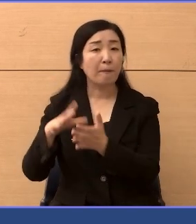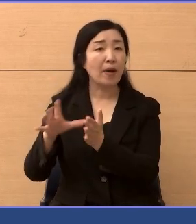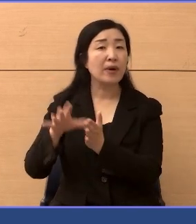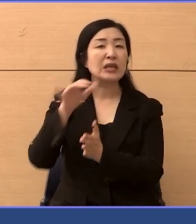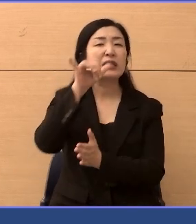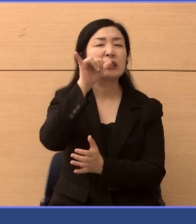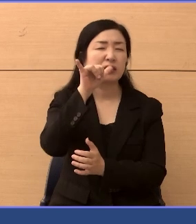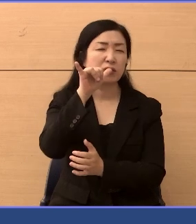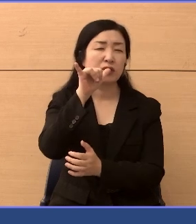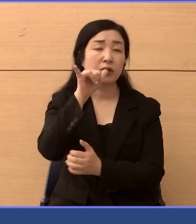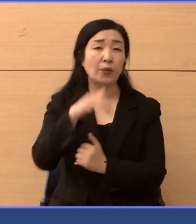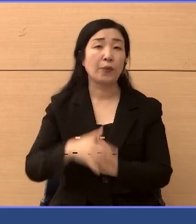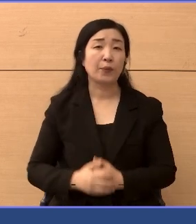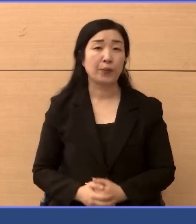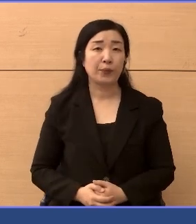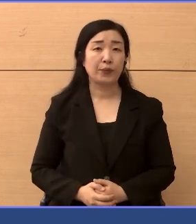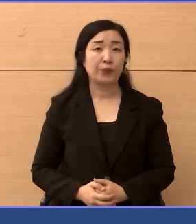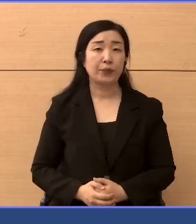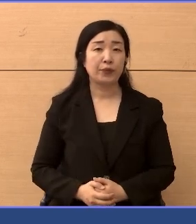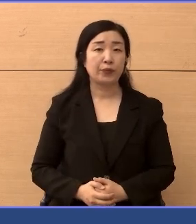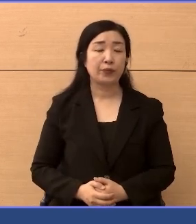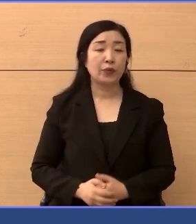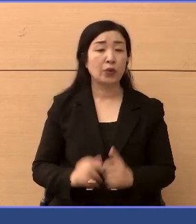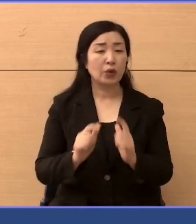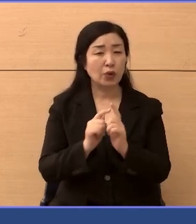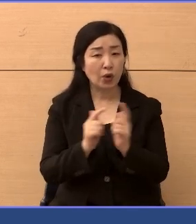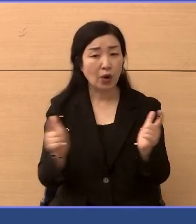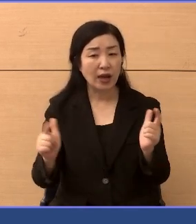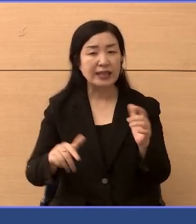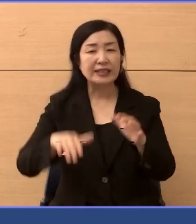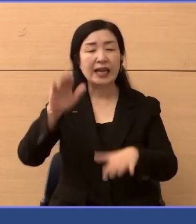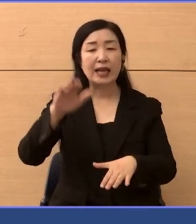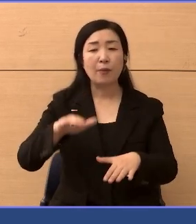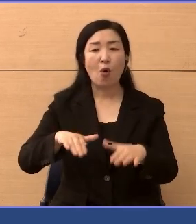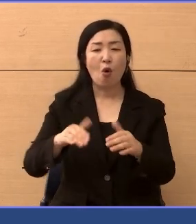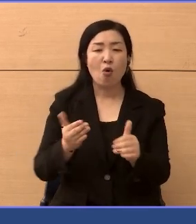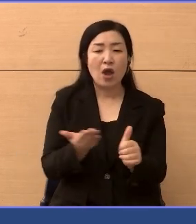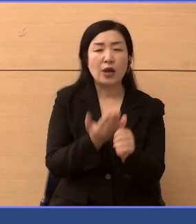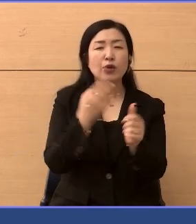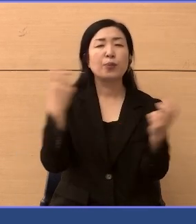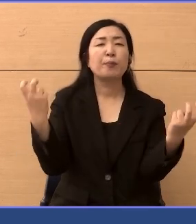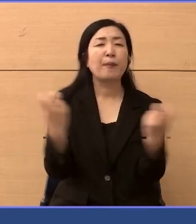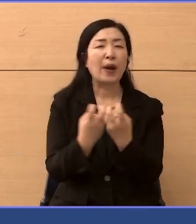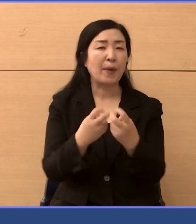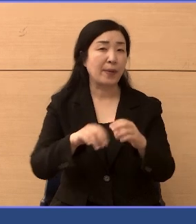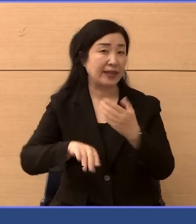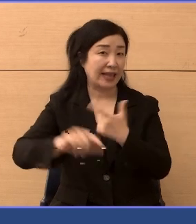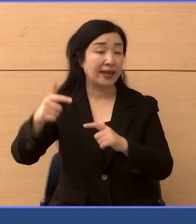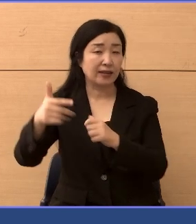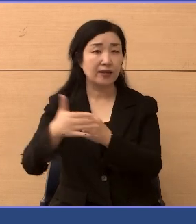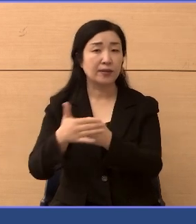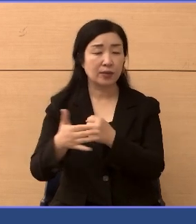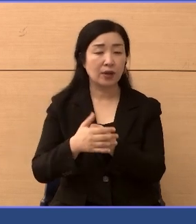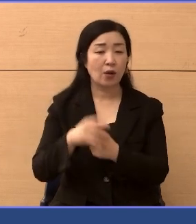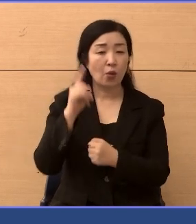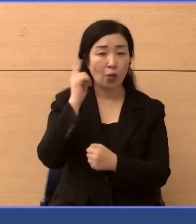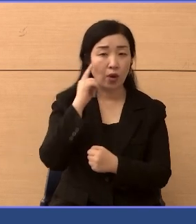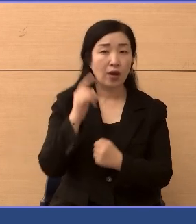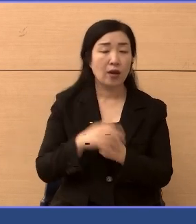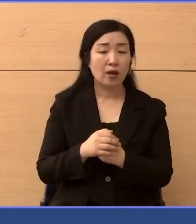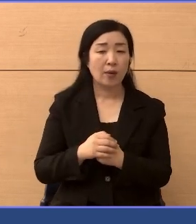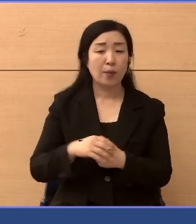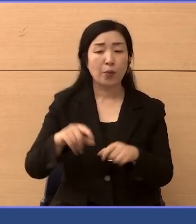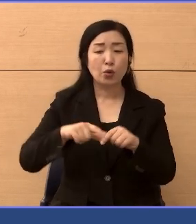to 이런 differences in 것들은 일단 parenting 여러 가지 style. 차이, 부모님의 양육 방식의 어떤 차이로 일어날 수 있기 Finally, 때문에 when 이런 parents 내용들이 do get a